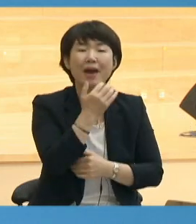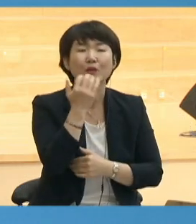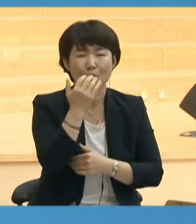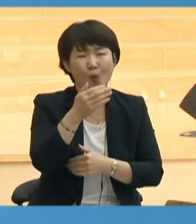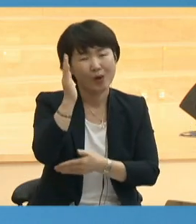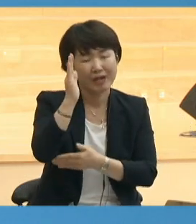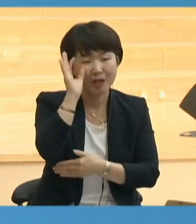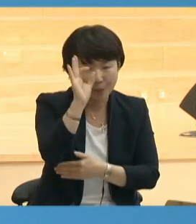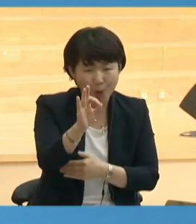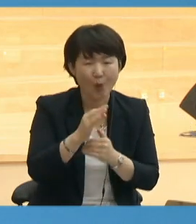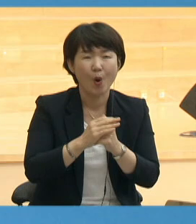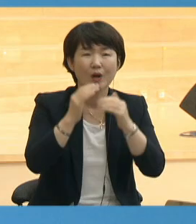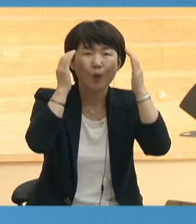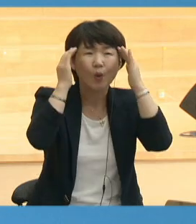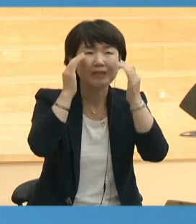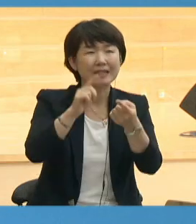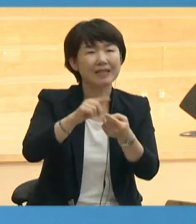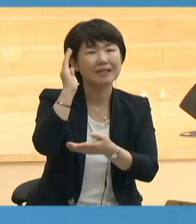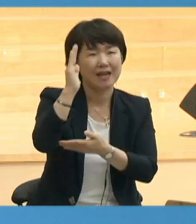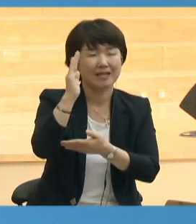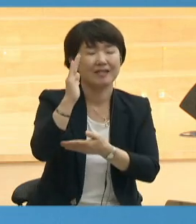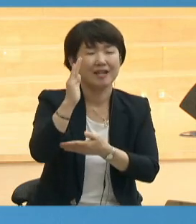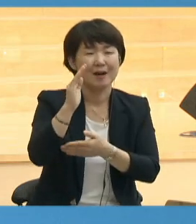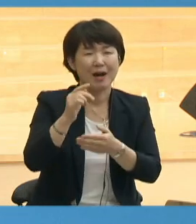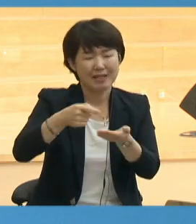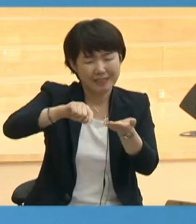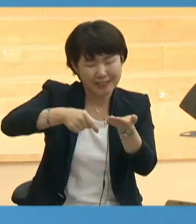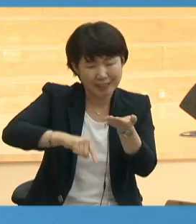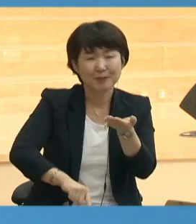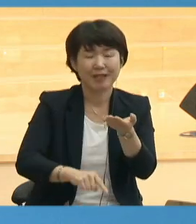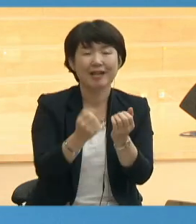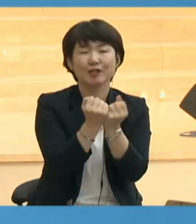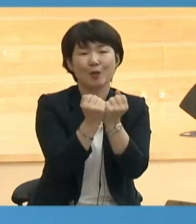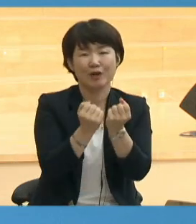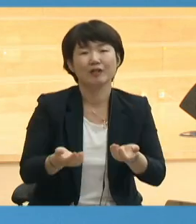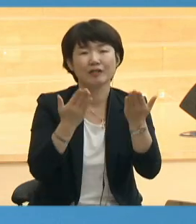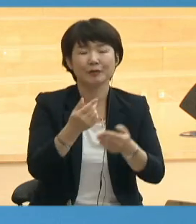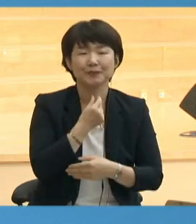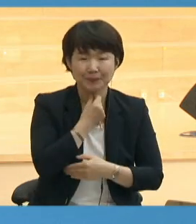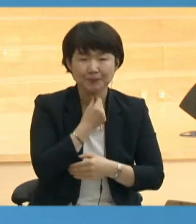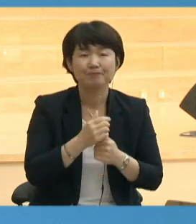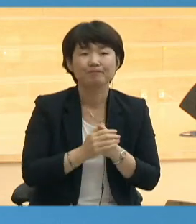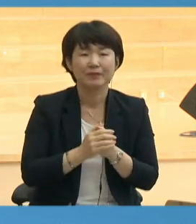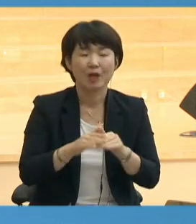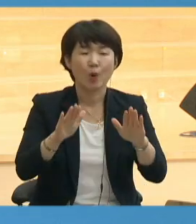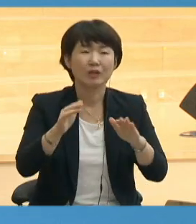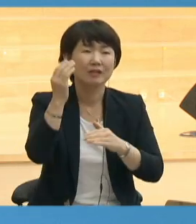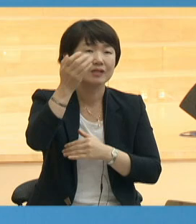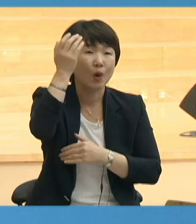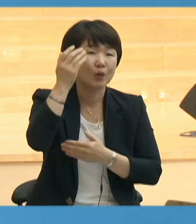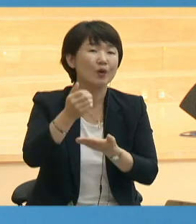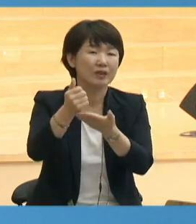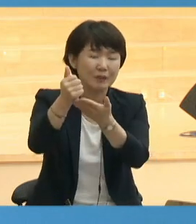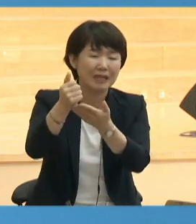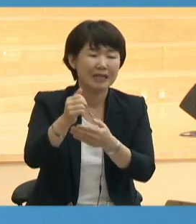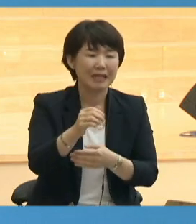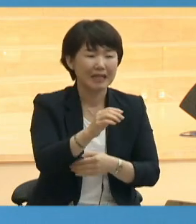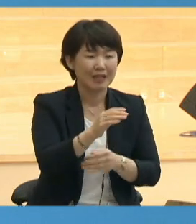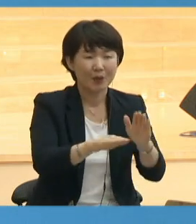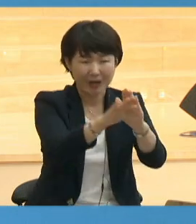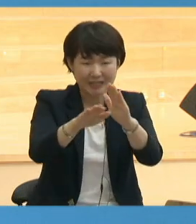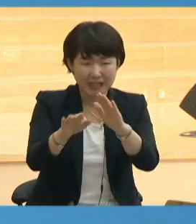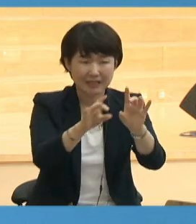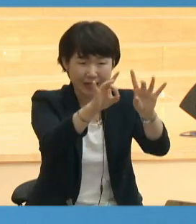문제를 좀 껄떡 하게 한번 말씀을 통해서 살펴보고자 합니다 오늘 성령께서 각 가정마다